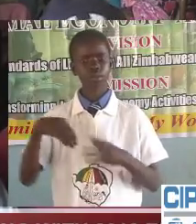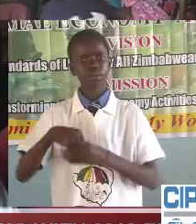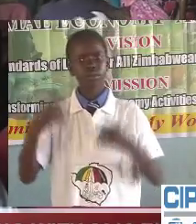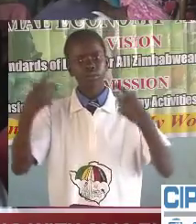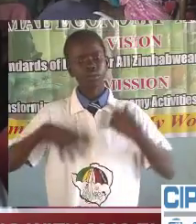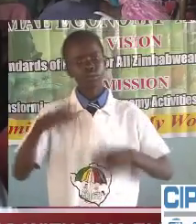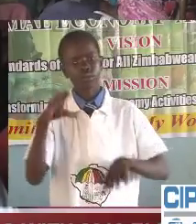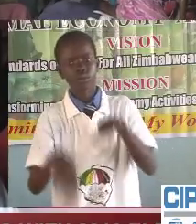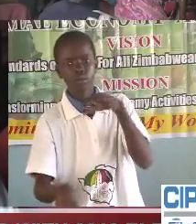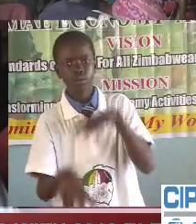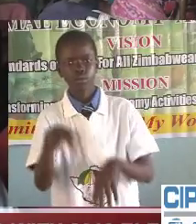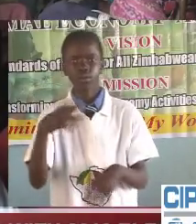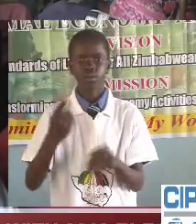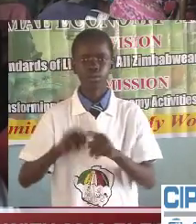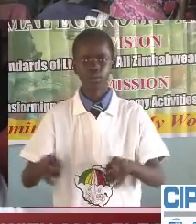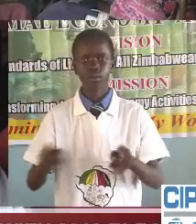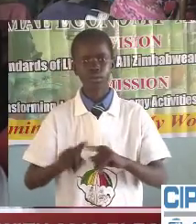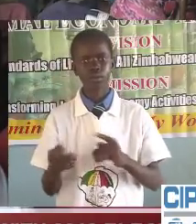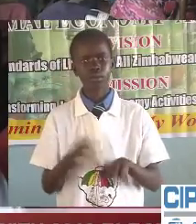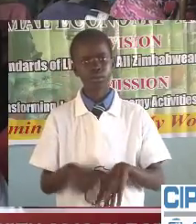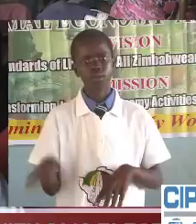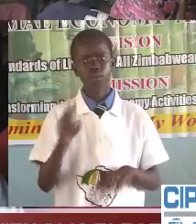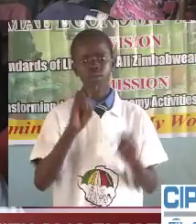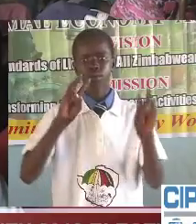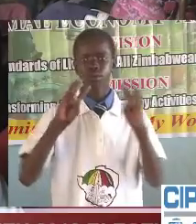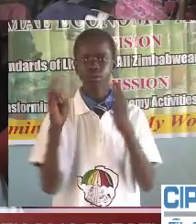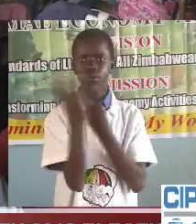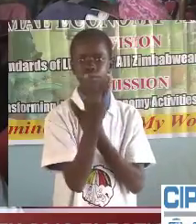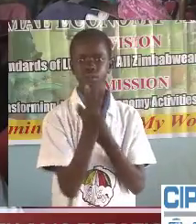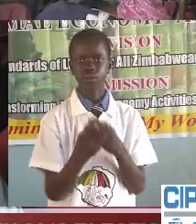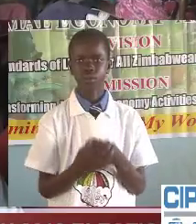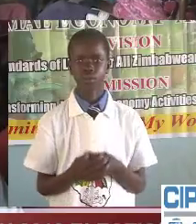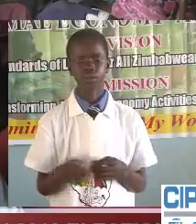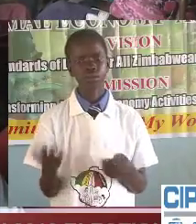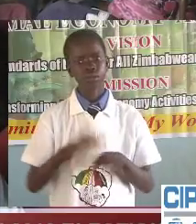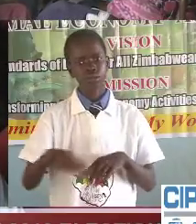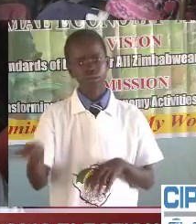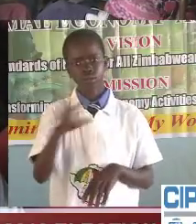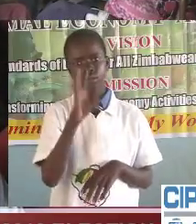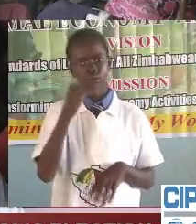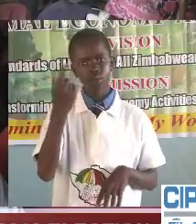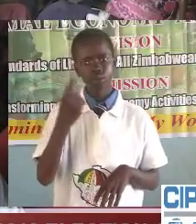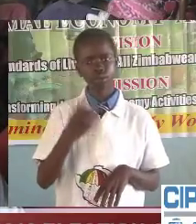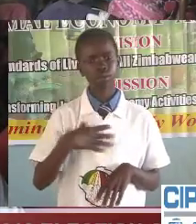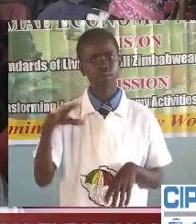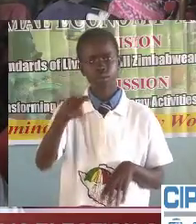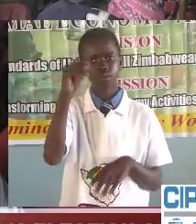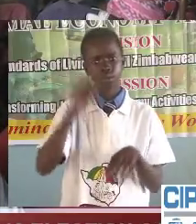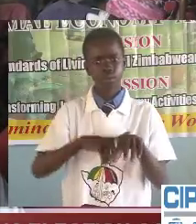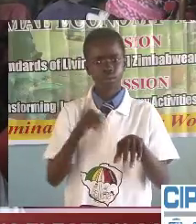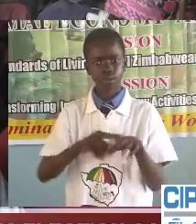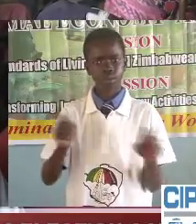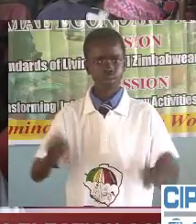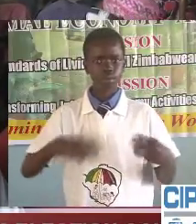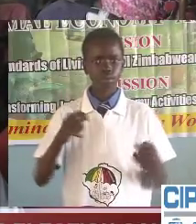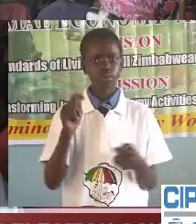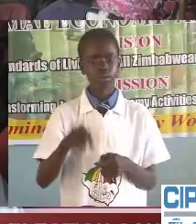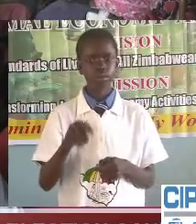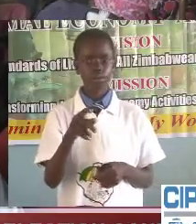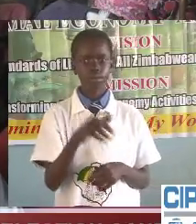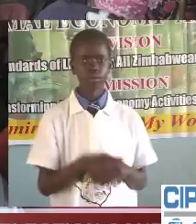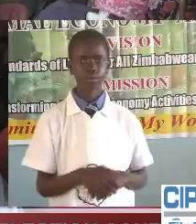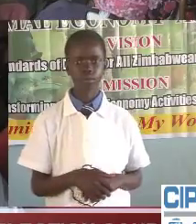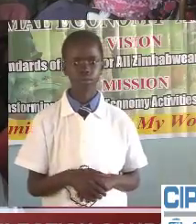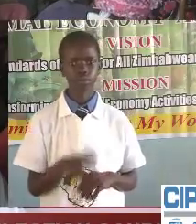neurema nevamwe vose vakadaro. Iparty isingasarudzi. Ndochokutanga regai nditende mukana wandapuwa panapo